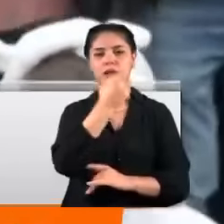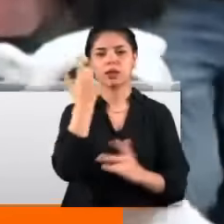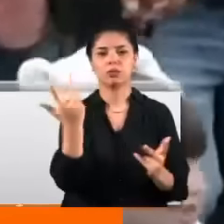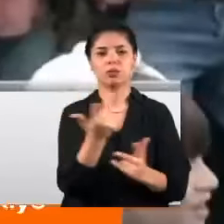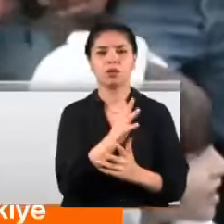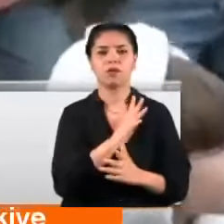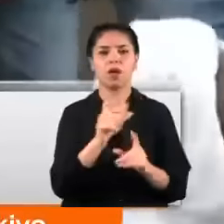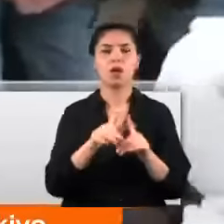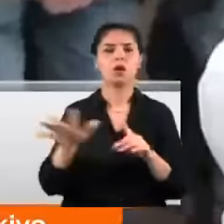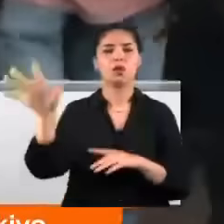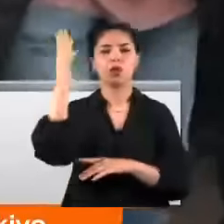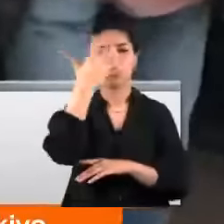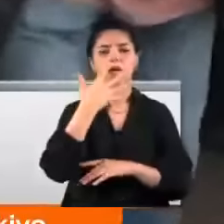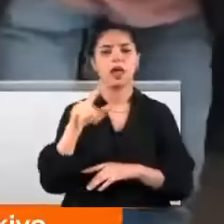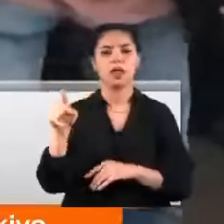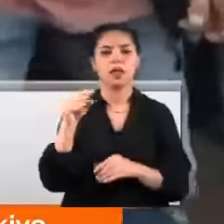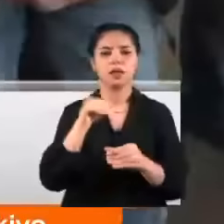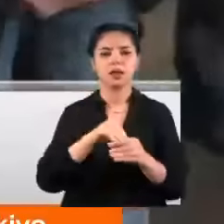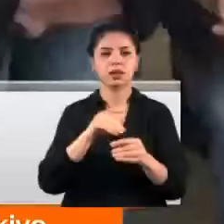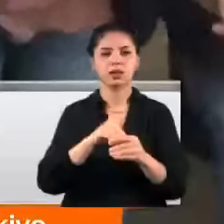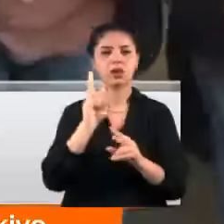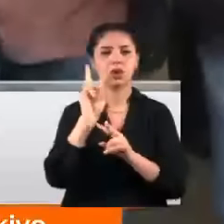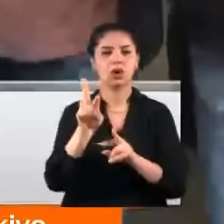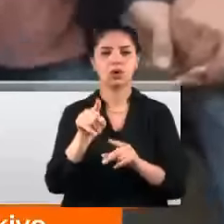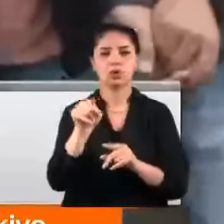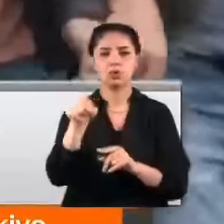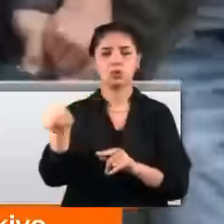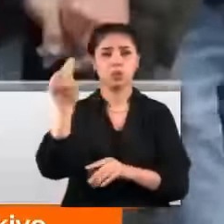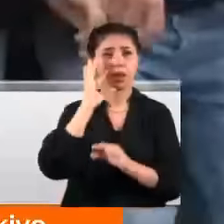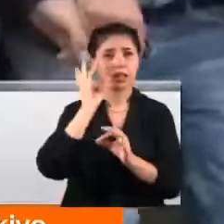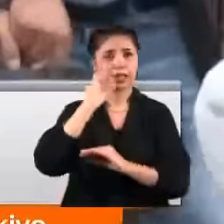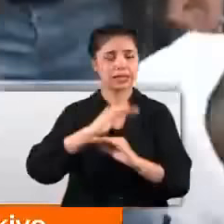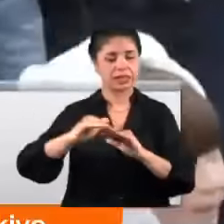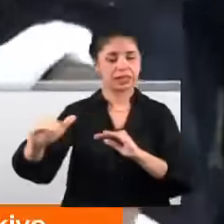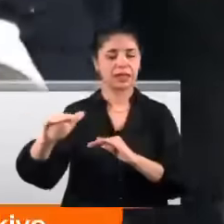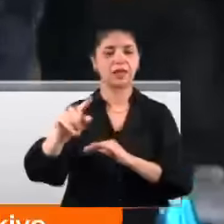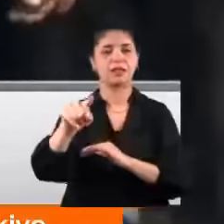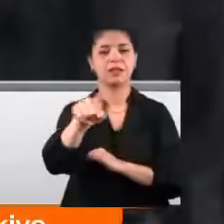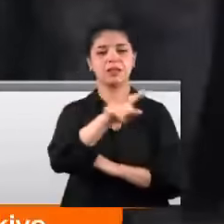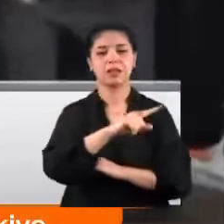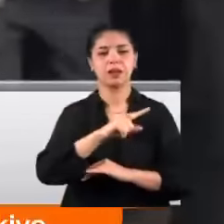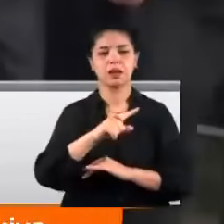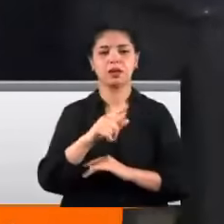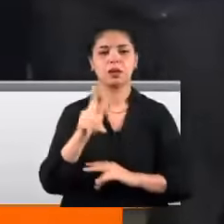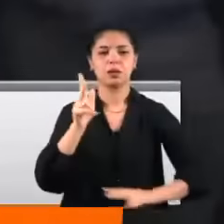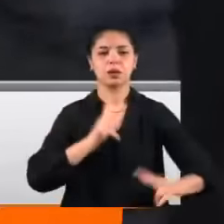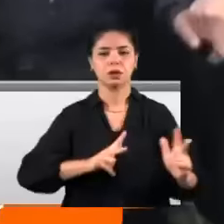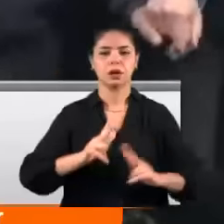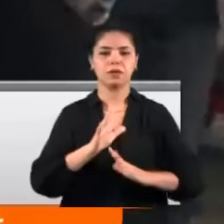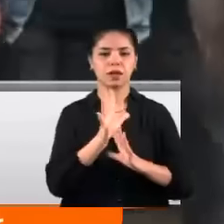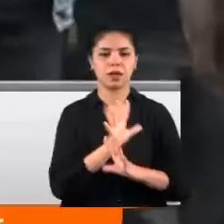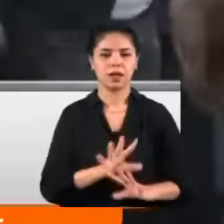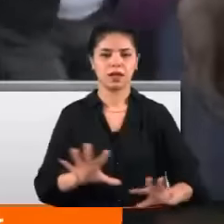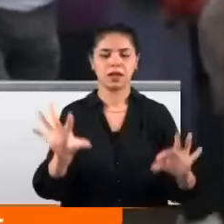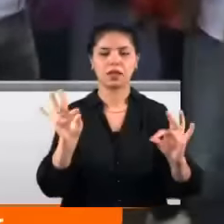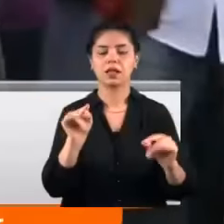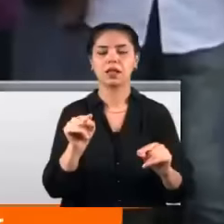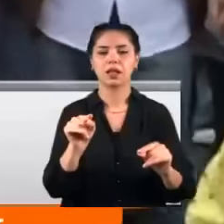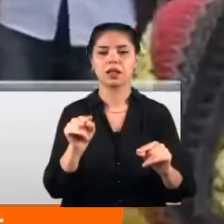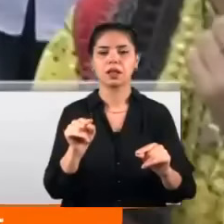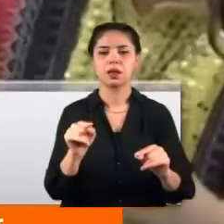Ama Doğu Karadeniz'in yaylalarında gördüğünüz gibi buranın insanları o kalın yöre yöresel meşhur kıyafetlerini giymişler ve